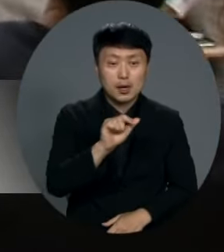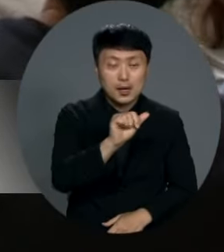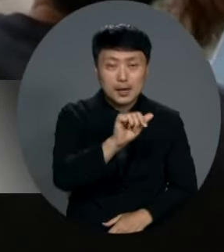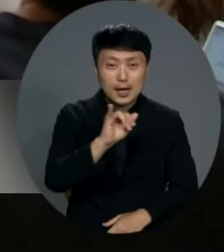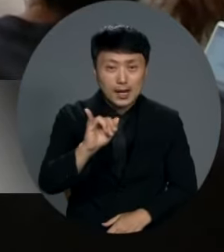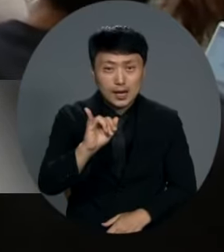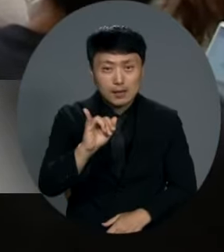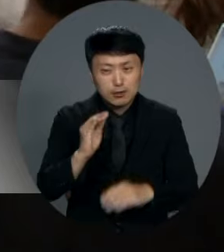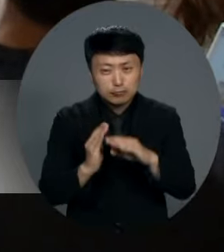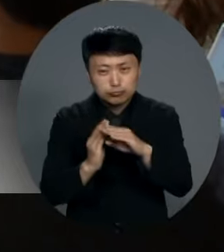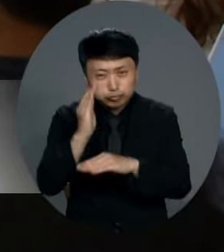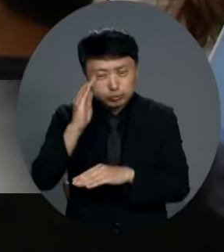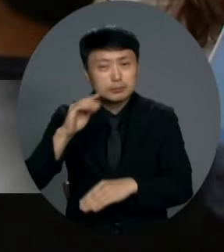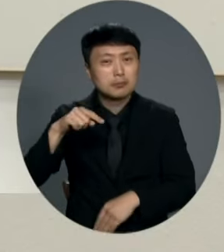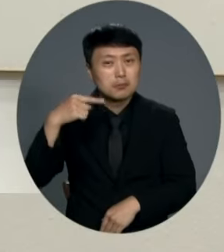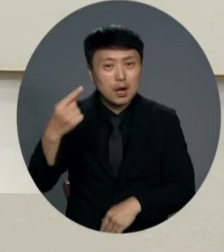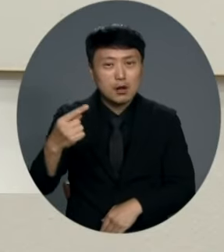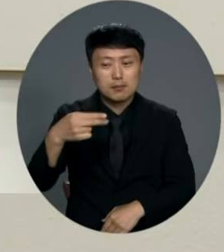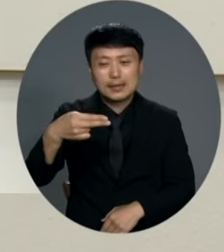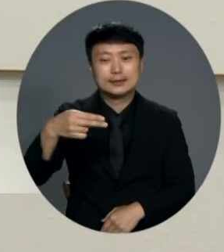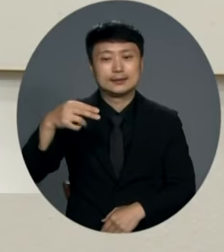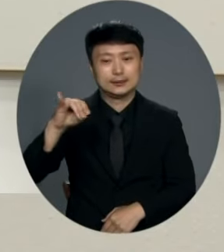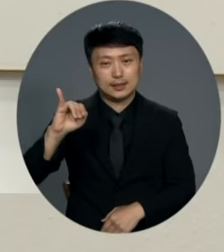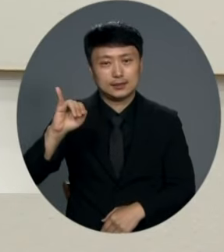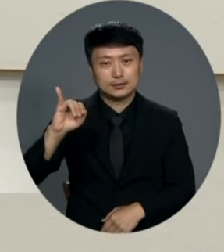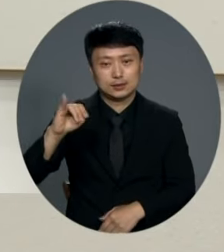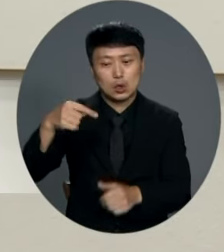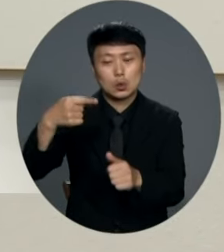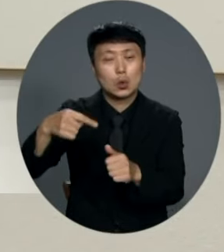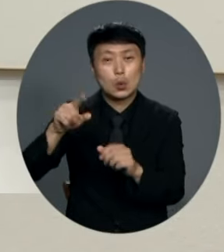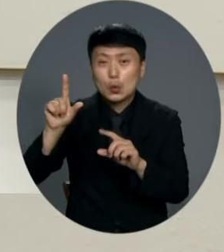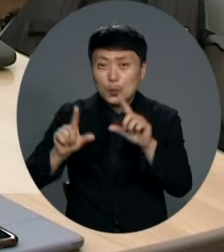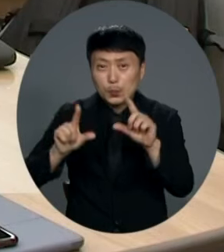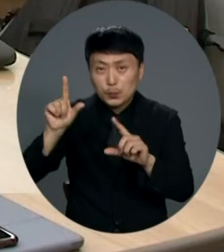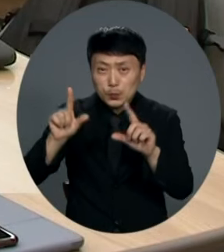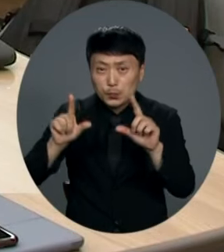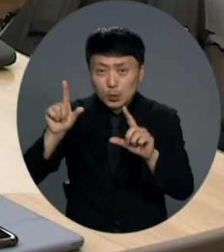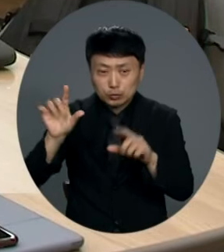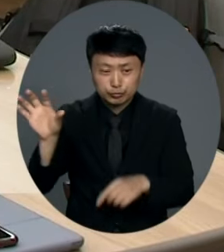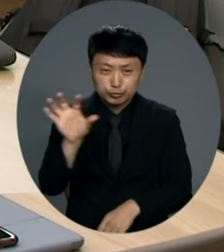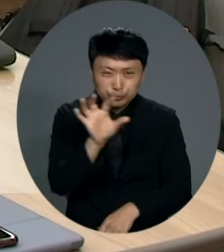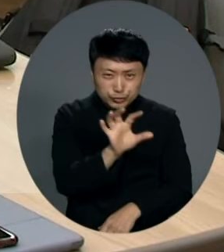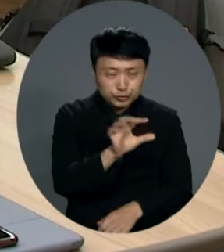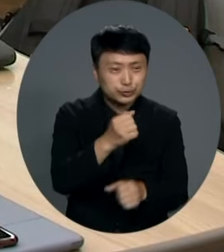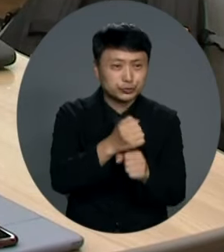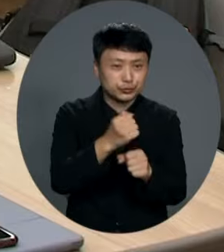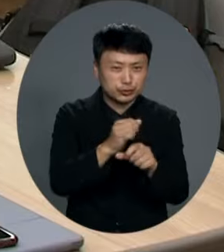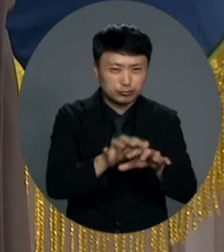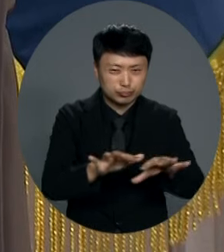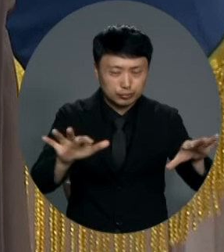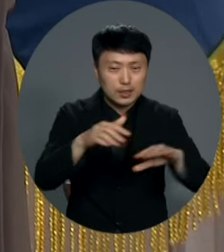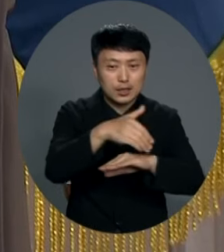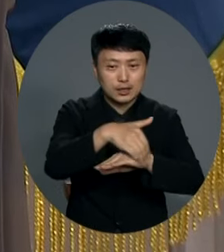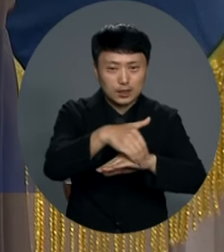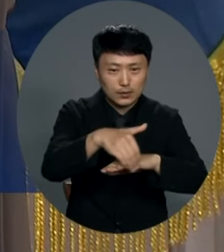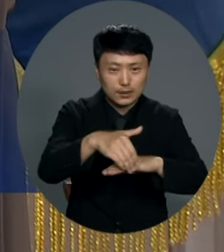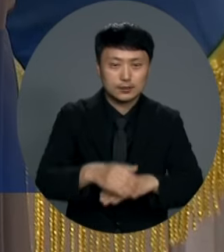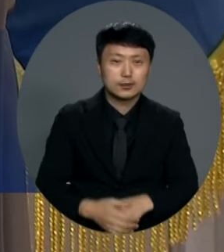넘어선 이른바 HI, 전인지능 교육 모델을 개발해 국내외 대학에 확산한다는 겁니다. 미네르바